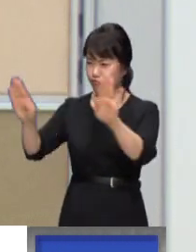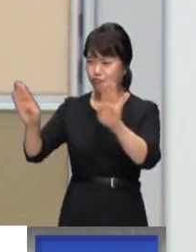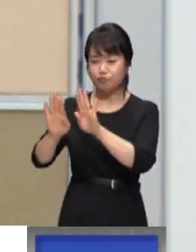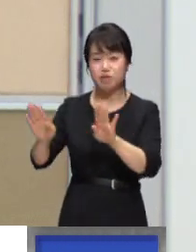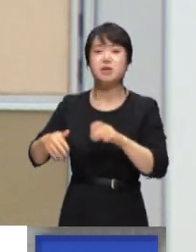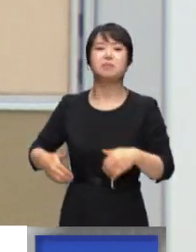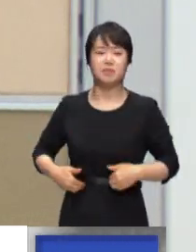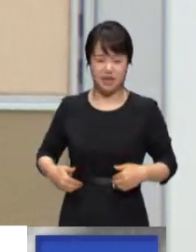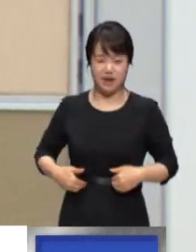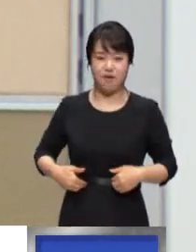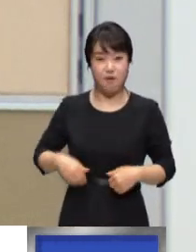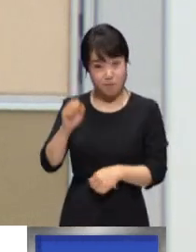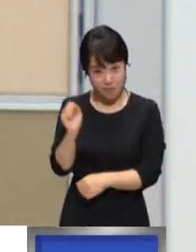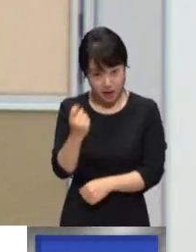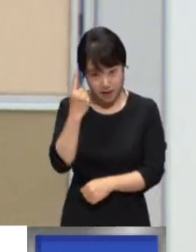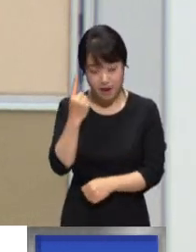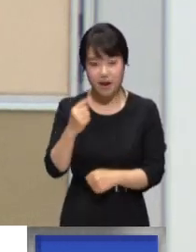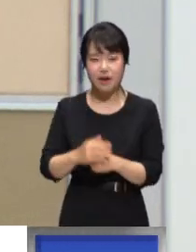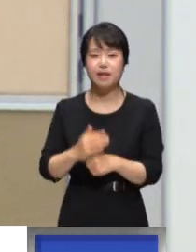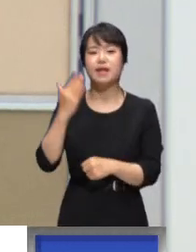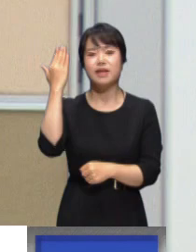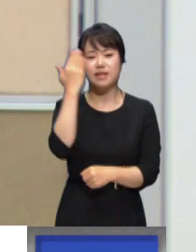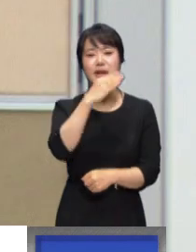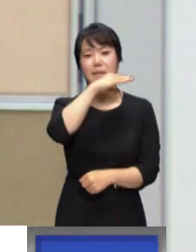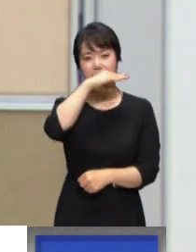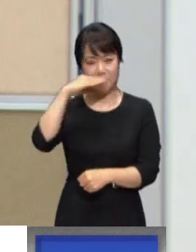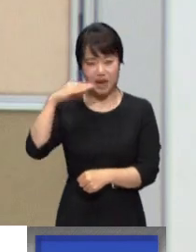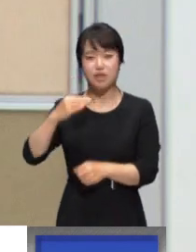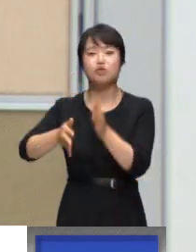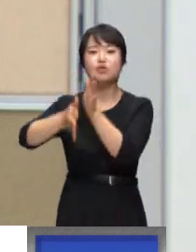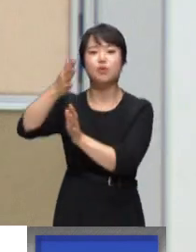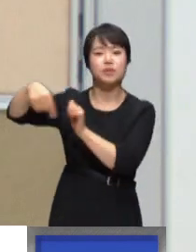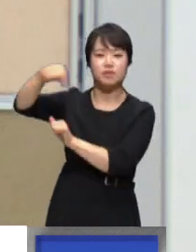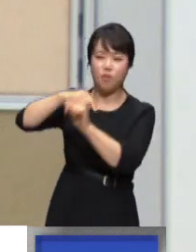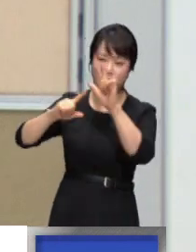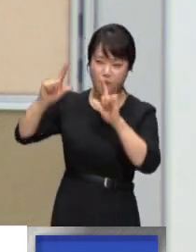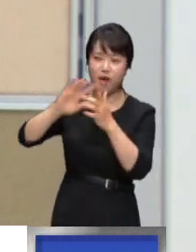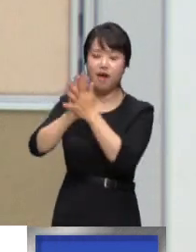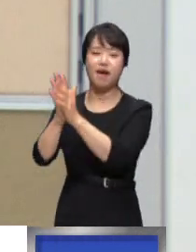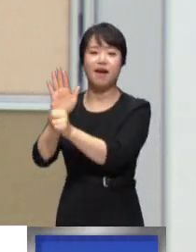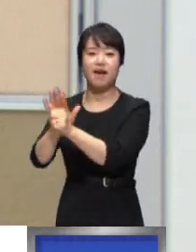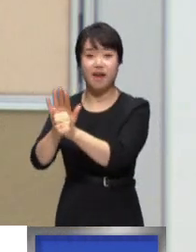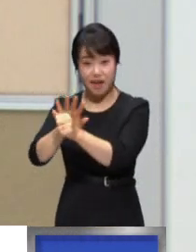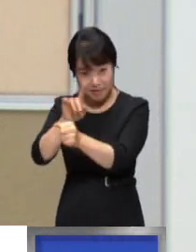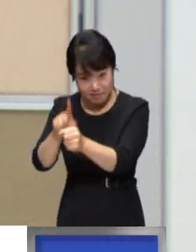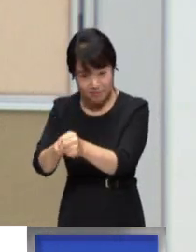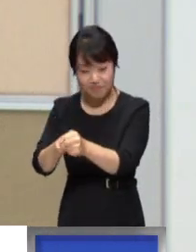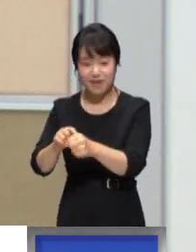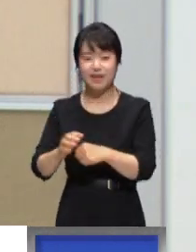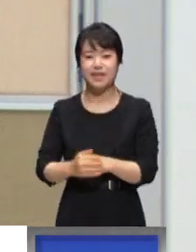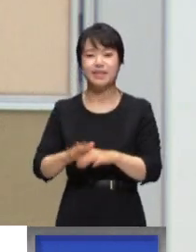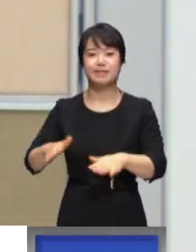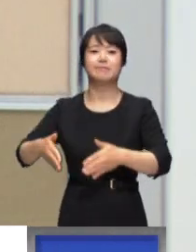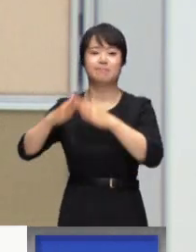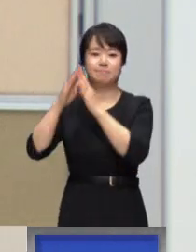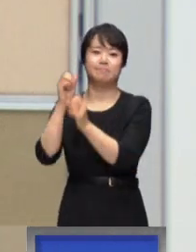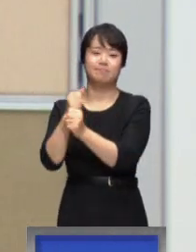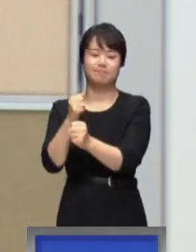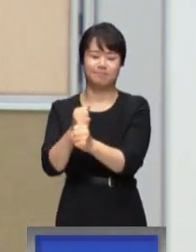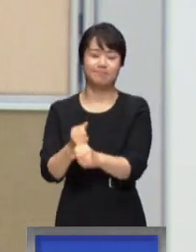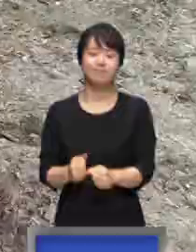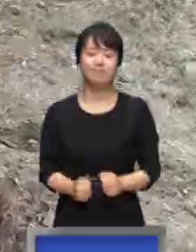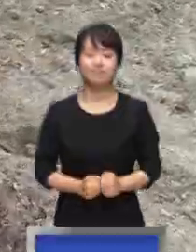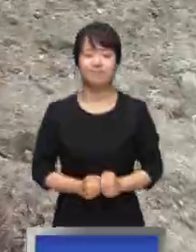된 게시대에 깨끗하고 정돈된 도시 이미지를 좀 만들어보자라는 취지에서 이제 설치를 하게